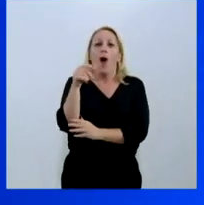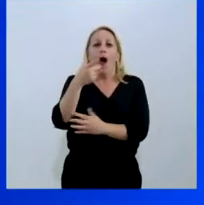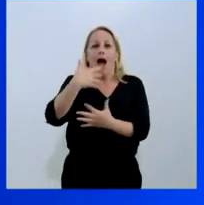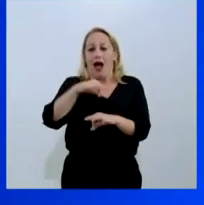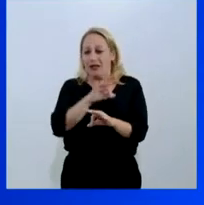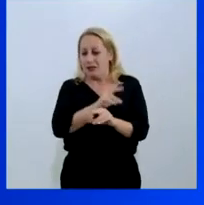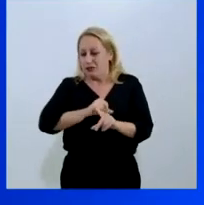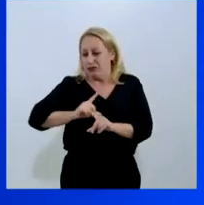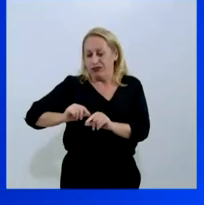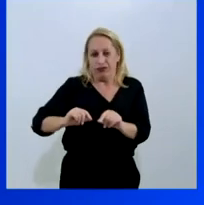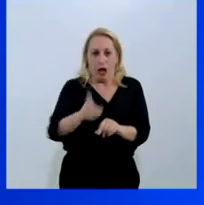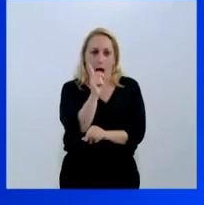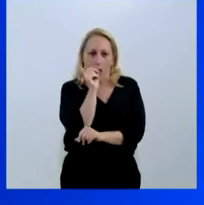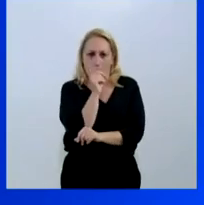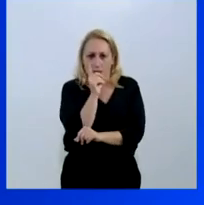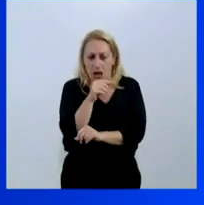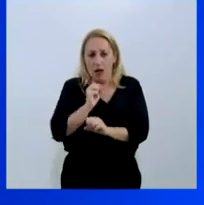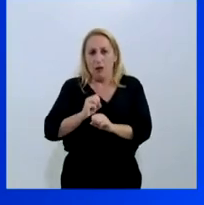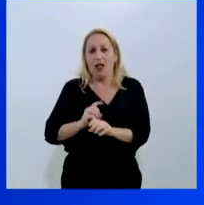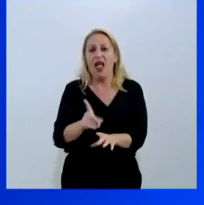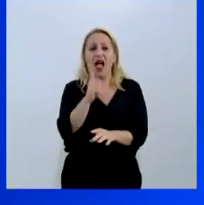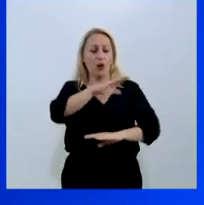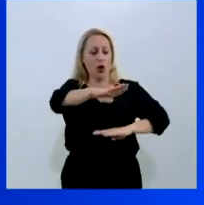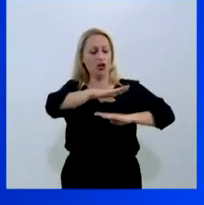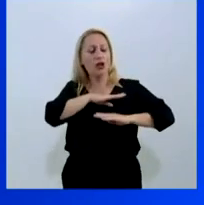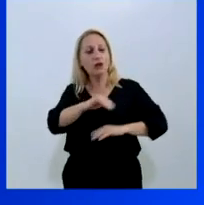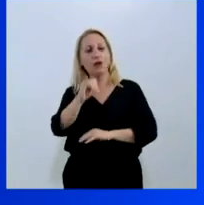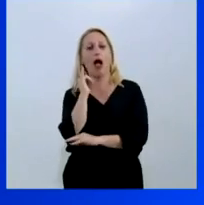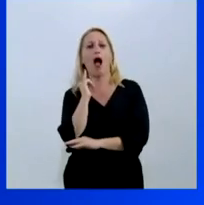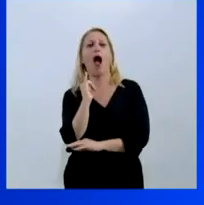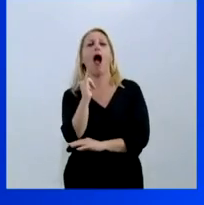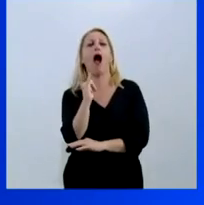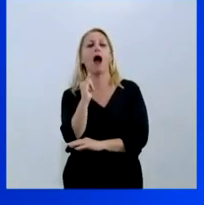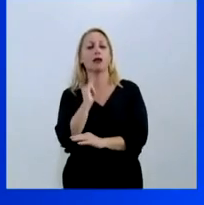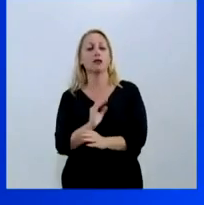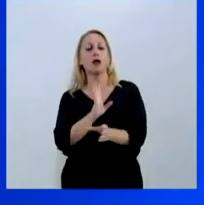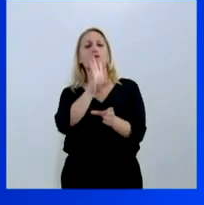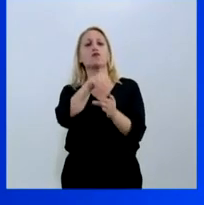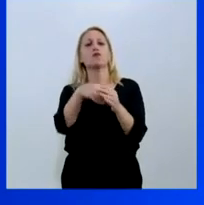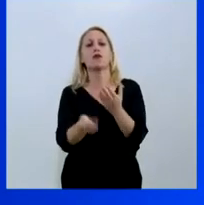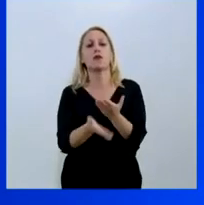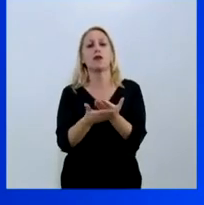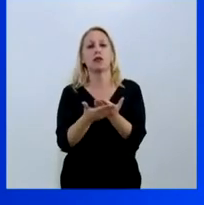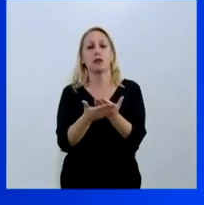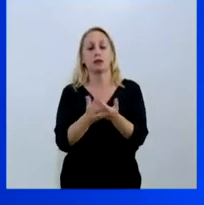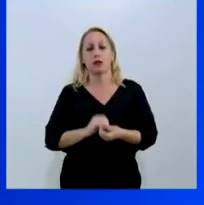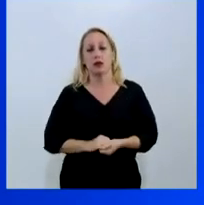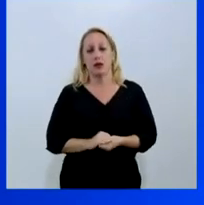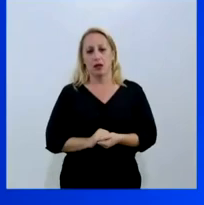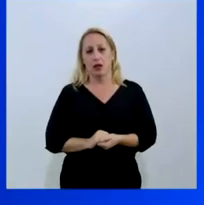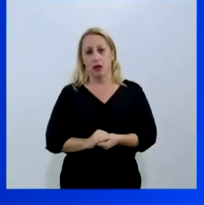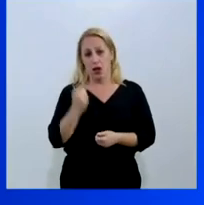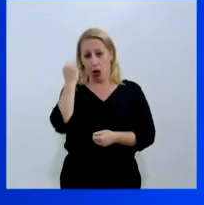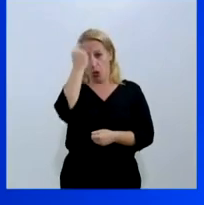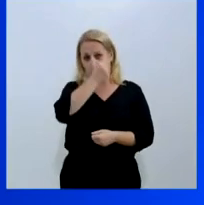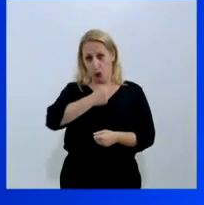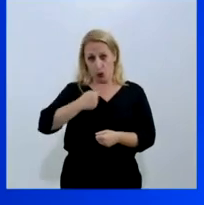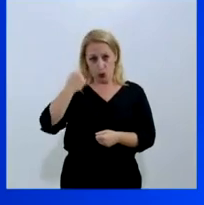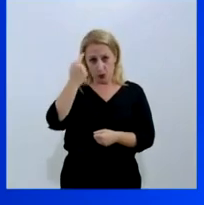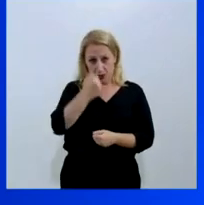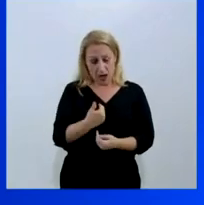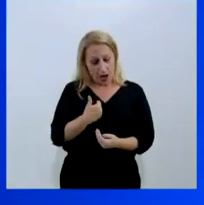ένα ψέμα ότι δήθεν ο στρατός άργησε να παρέμβει. Πρέπει να σας πω ότι προσωπικά ήμουν στο